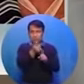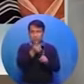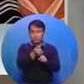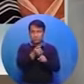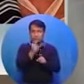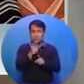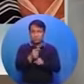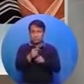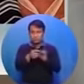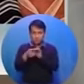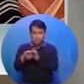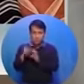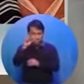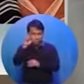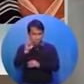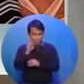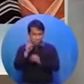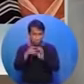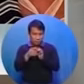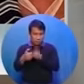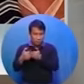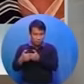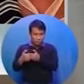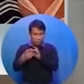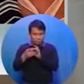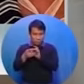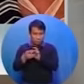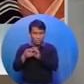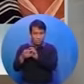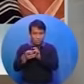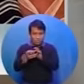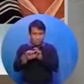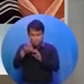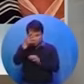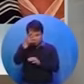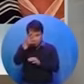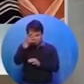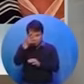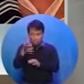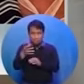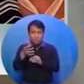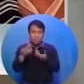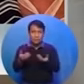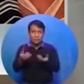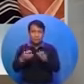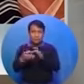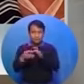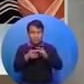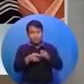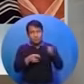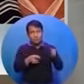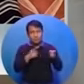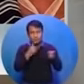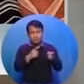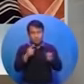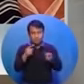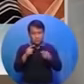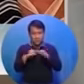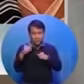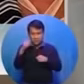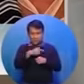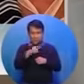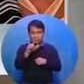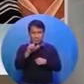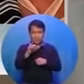incestual relationship itong babae sa kanyang tatay. And that on its own, Terav, is grounds for cyber libel or libel, depende po sa means